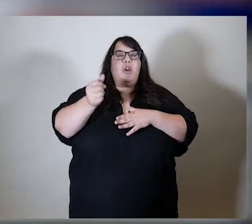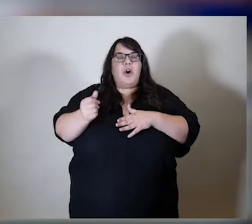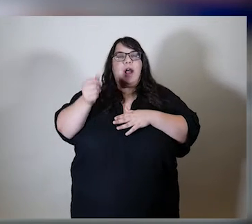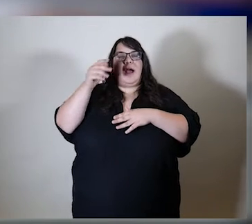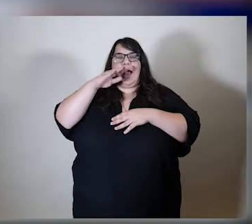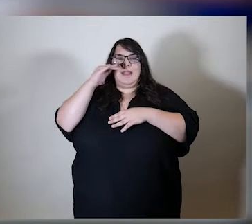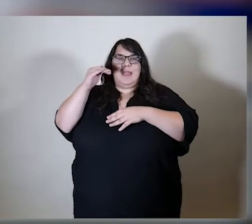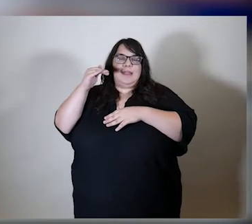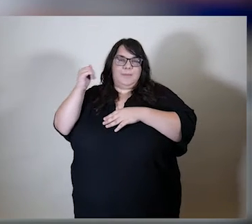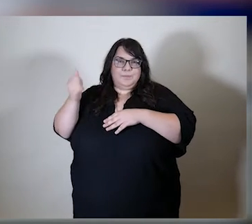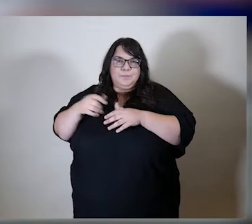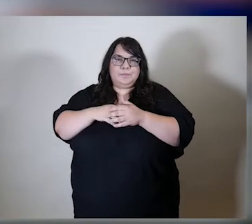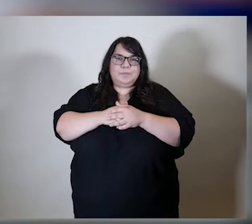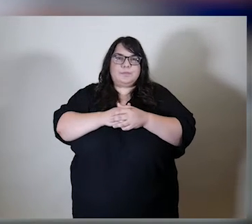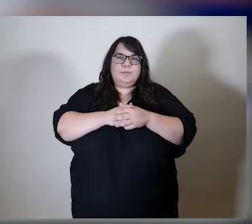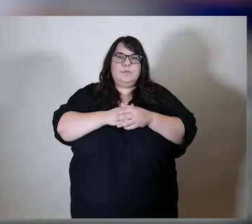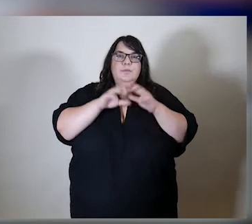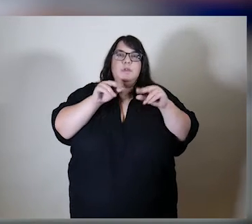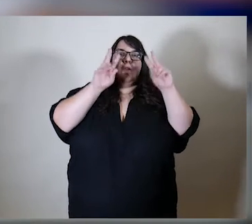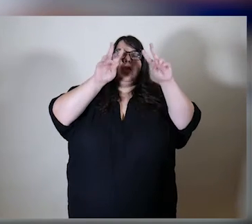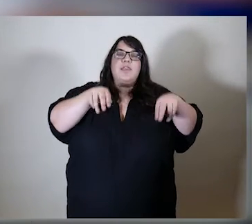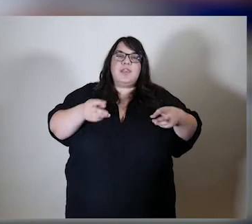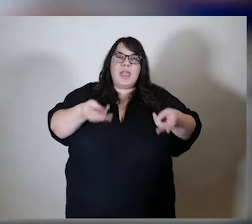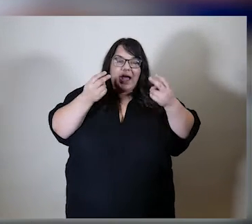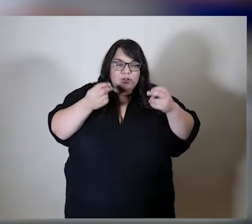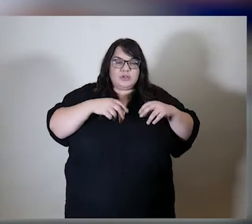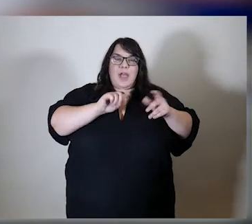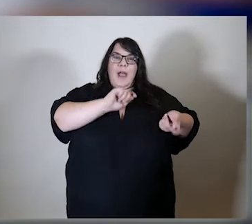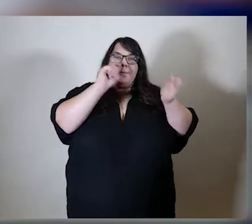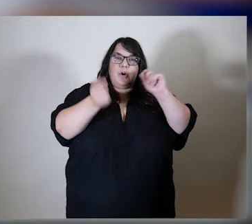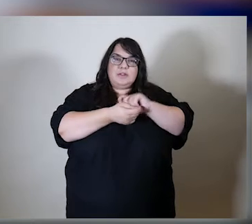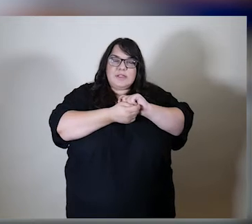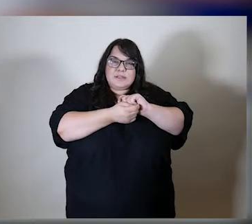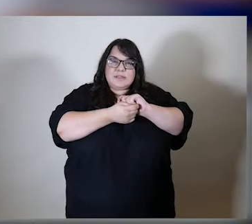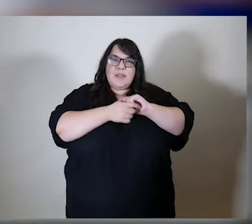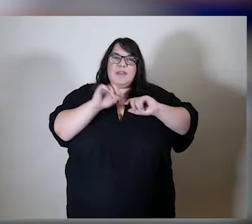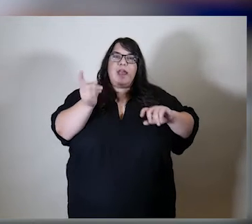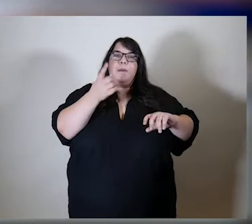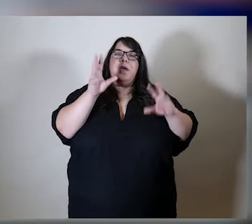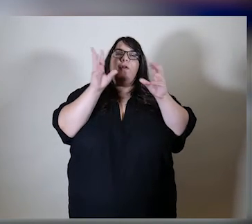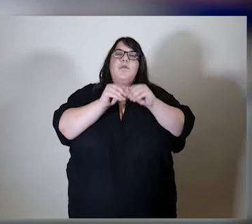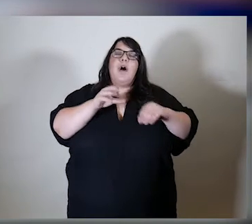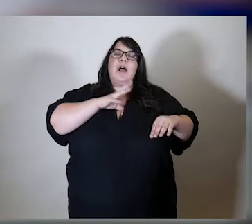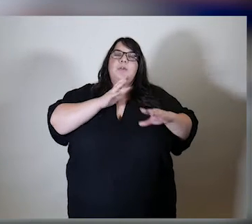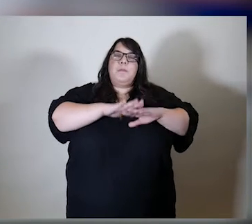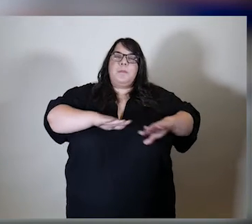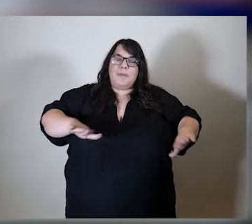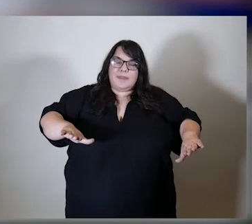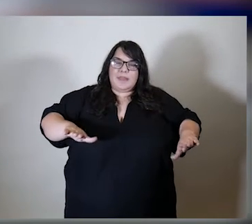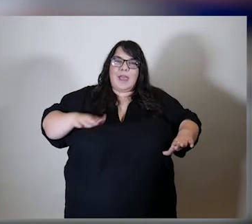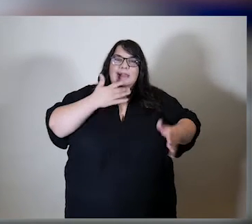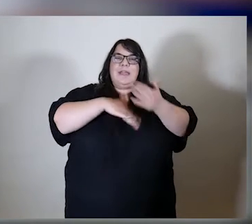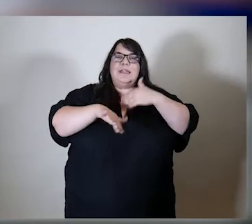και Χανιά. Η ΕΛΕΠΑΠ ασχολείται με τη διάγνωση, αποκατάσταση και αποθεραπεία των παιδιών με κινητικές και